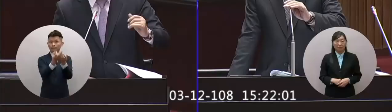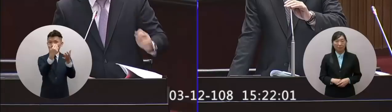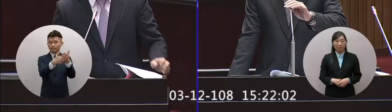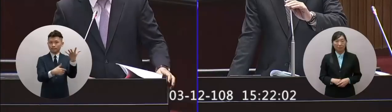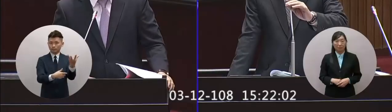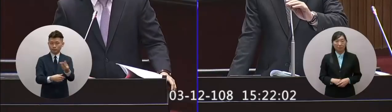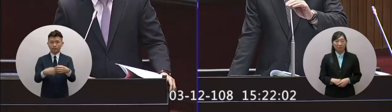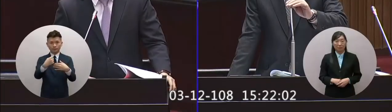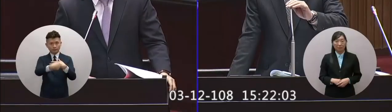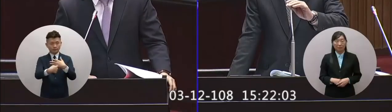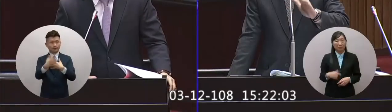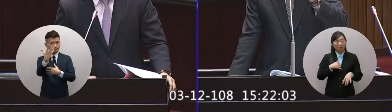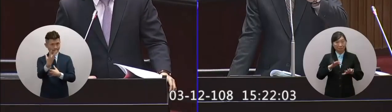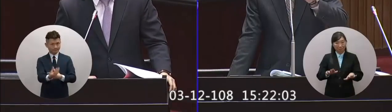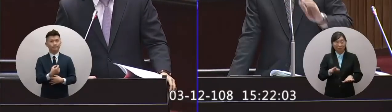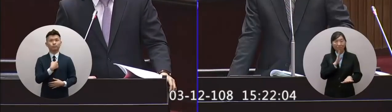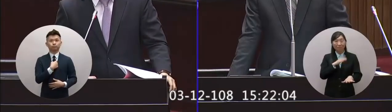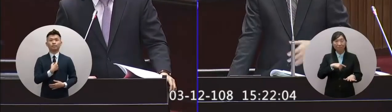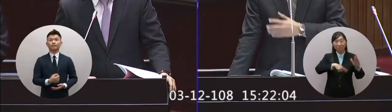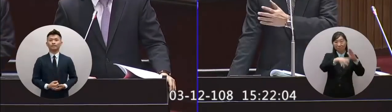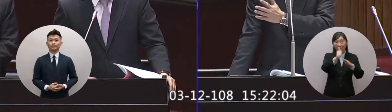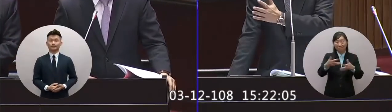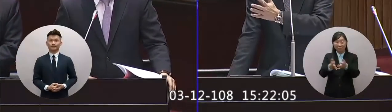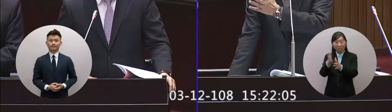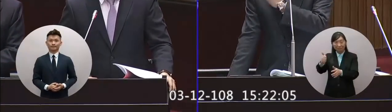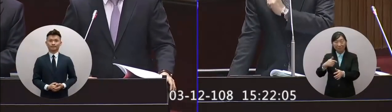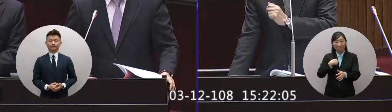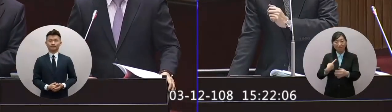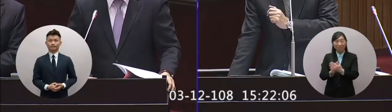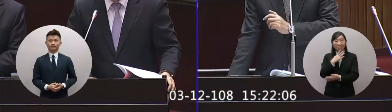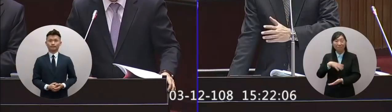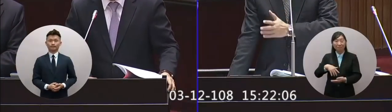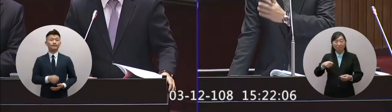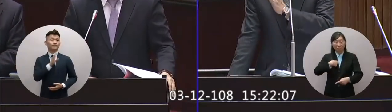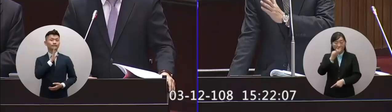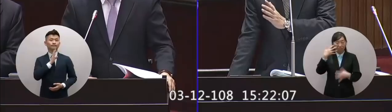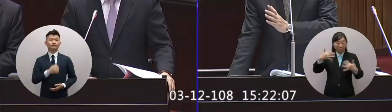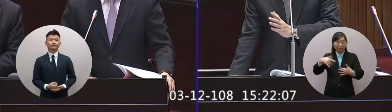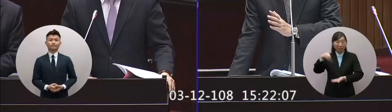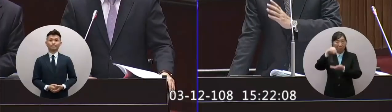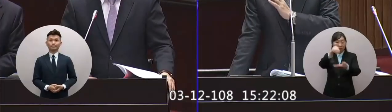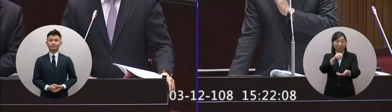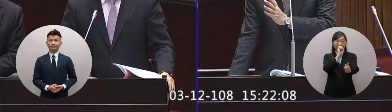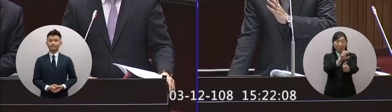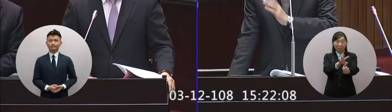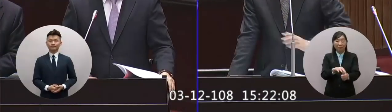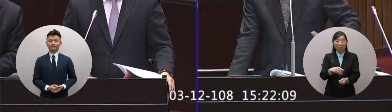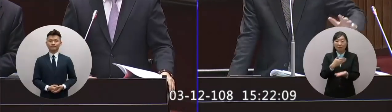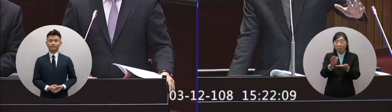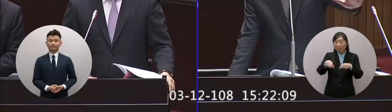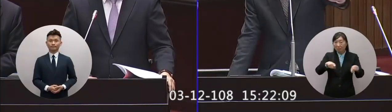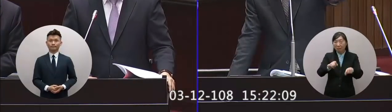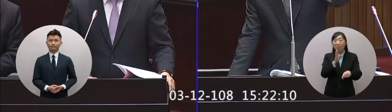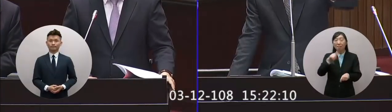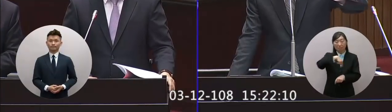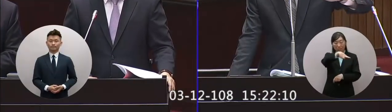个可能的伤亡人数。 我今天就是跟一定部长的，我只是把问题讲出来， 是， 然后解决的方案，这个是要大